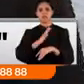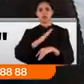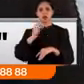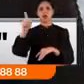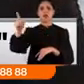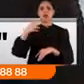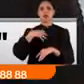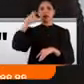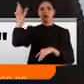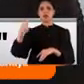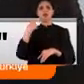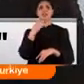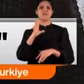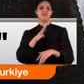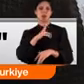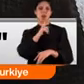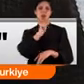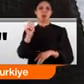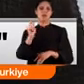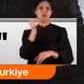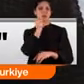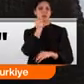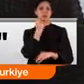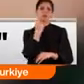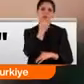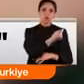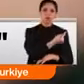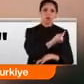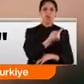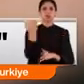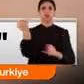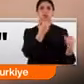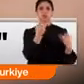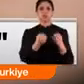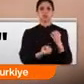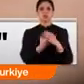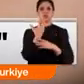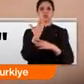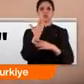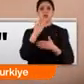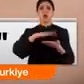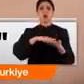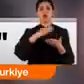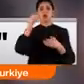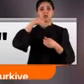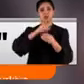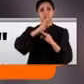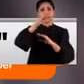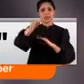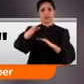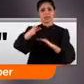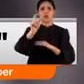burada diyor kardeşim kız var yanımızda ayıp olmuyor mu? Niye küfür ediyorsun filan? İlk tartışmadan sonra içeri giren arkadaşı Ufuk Keskin'le